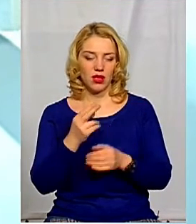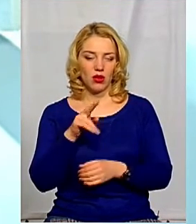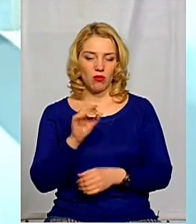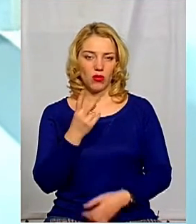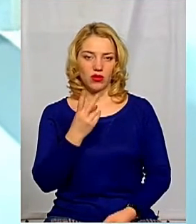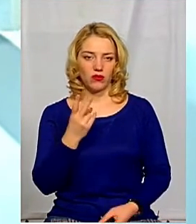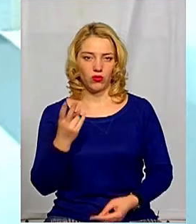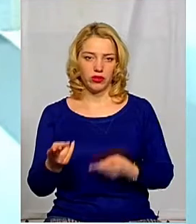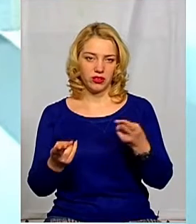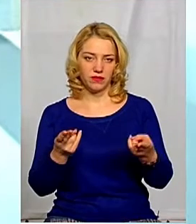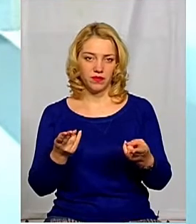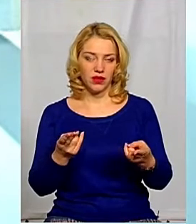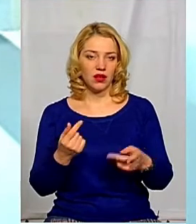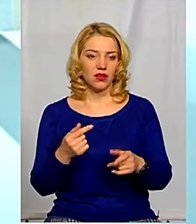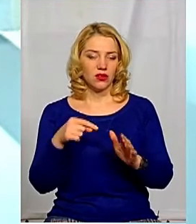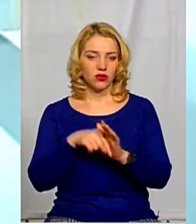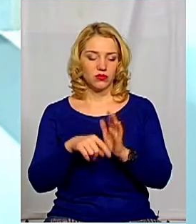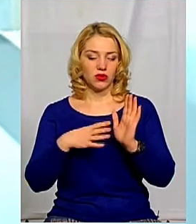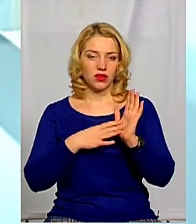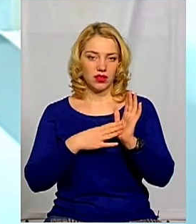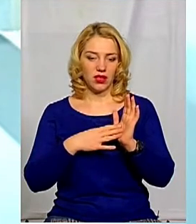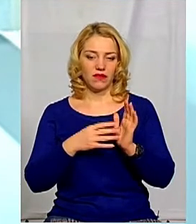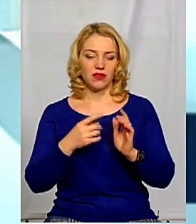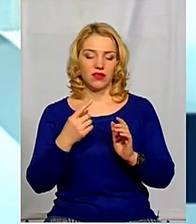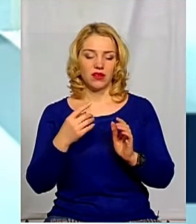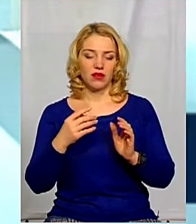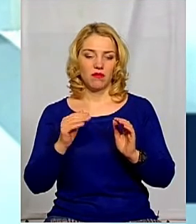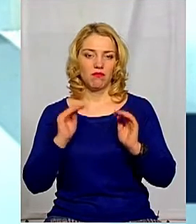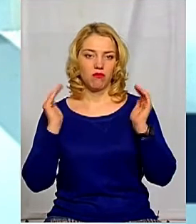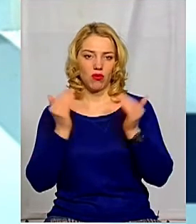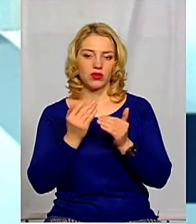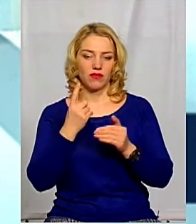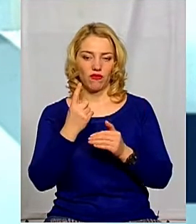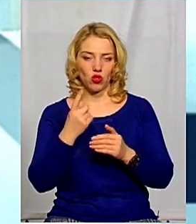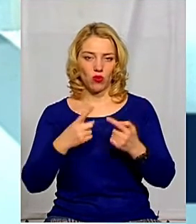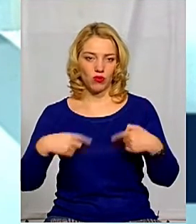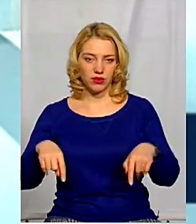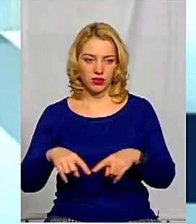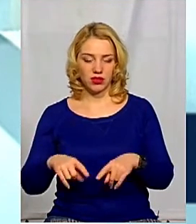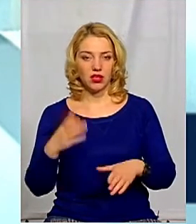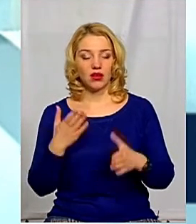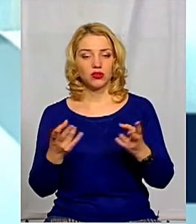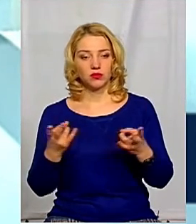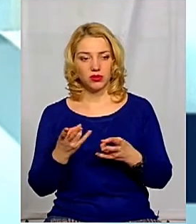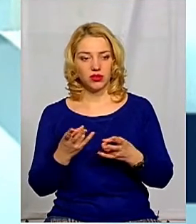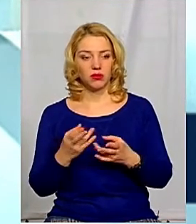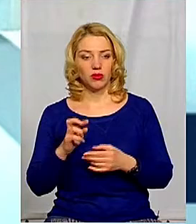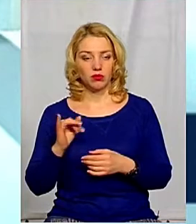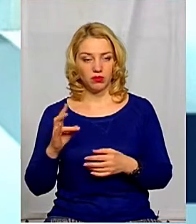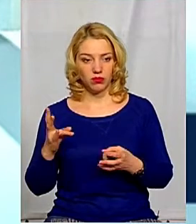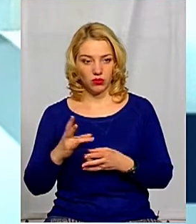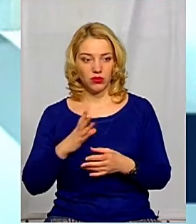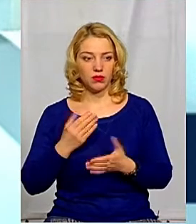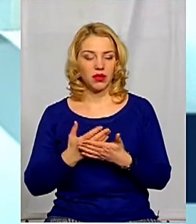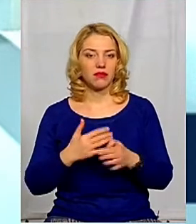дві людини. Тобто 9 боксів – це в одному відділенні, і якщо вже потрібно було б, звичайно,